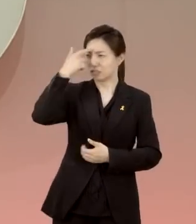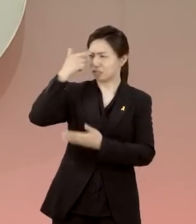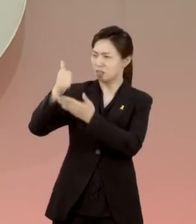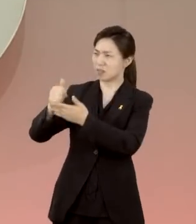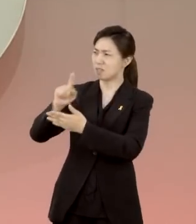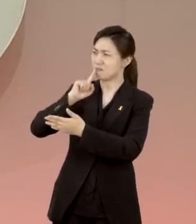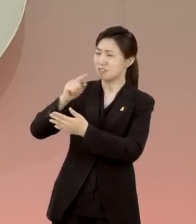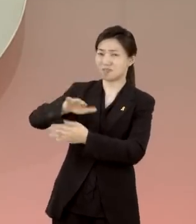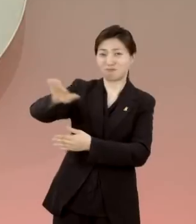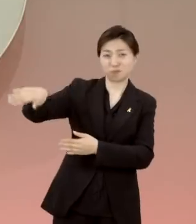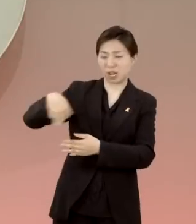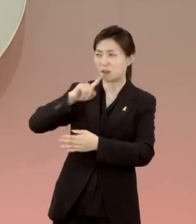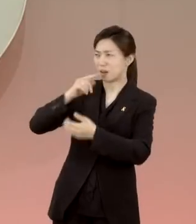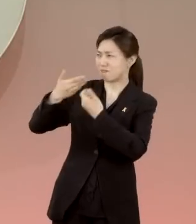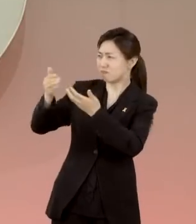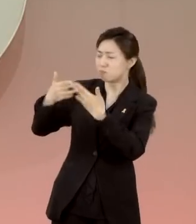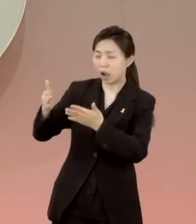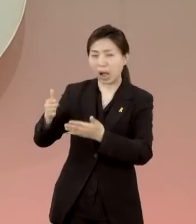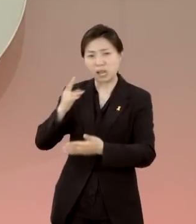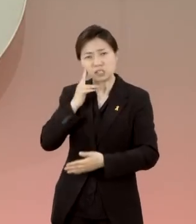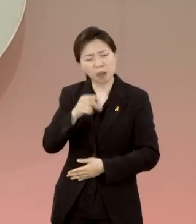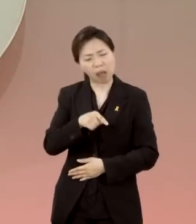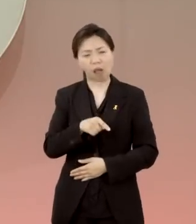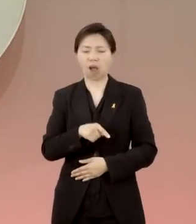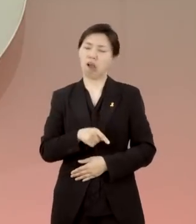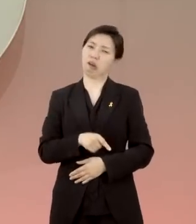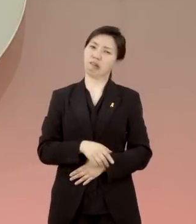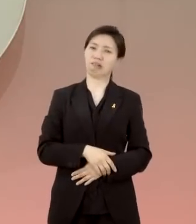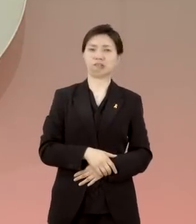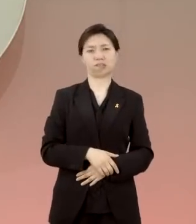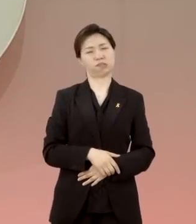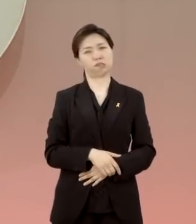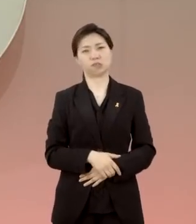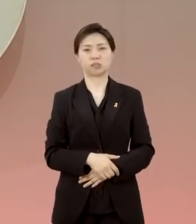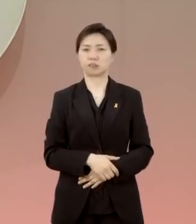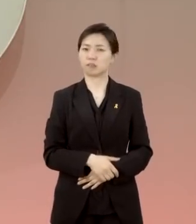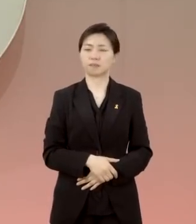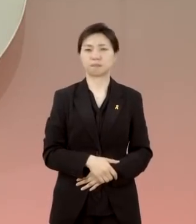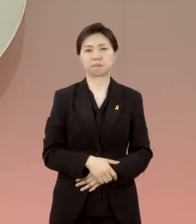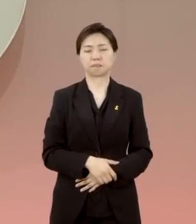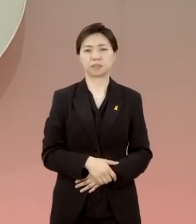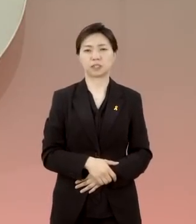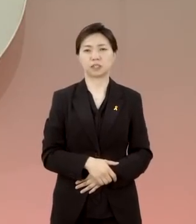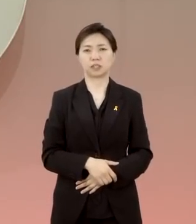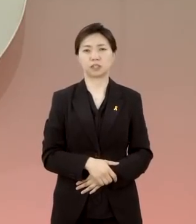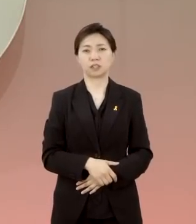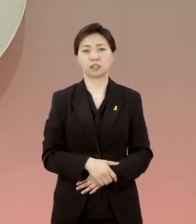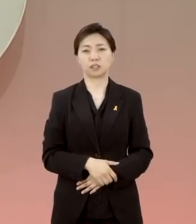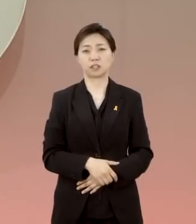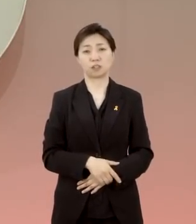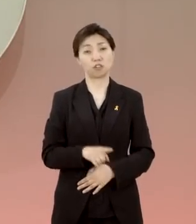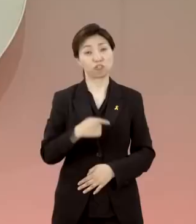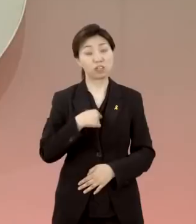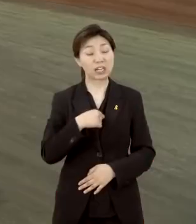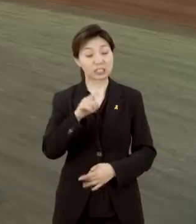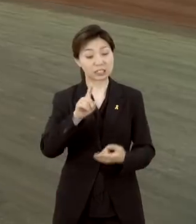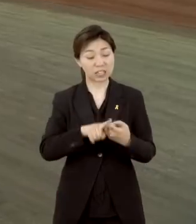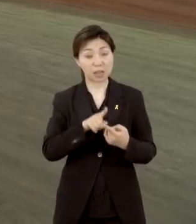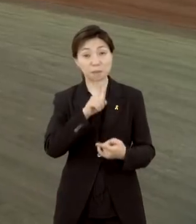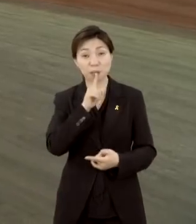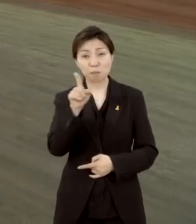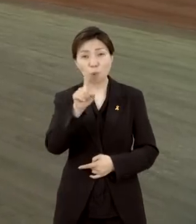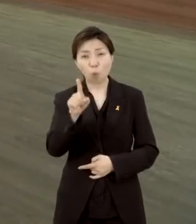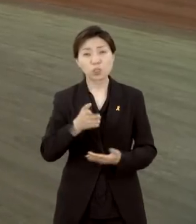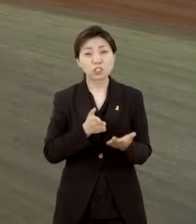대중스님들을 향해서 저주의 말을 내뿜다니 아 이걸 우리가